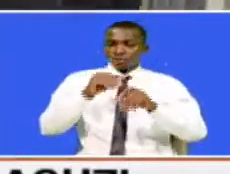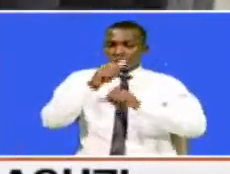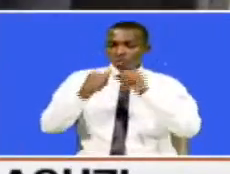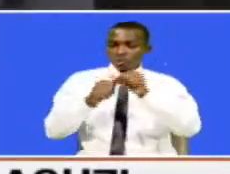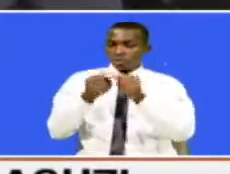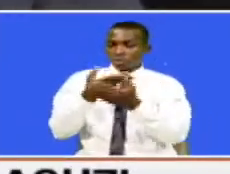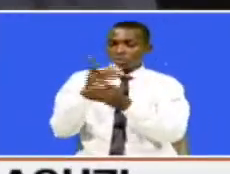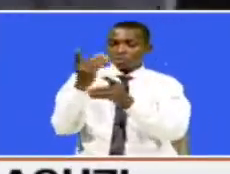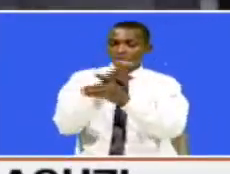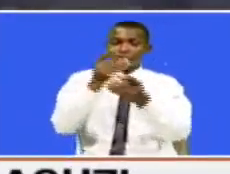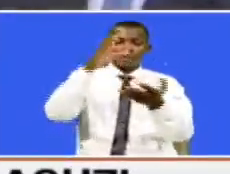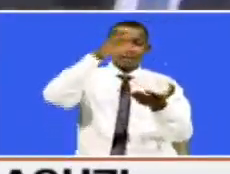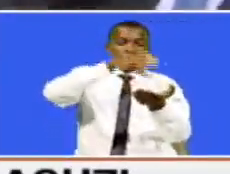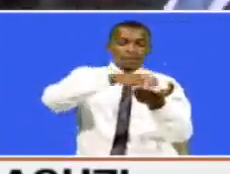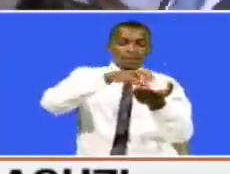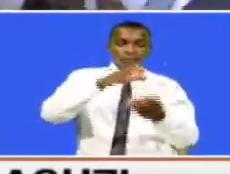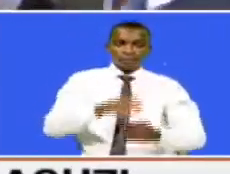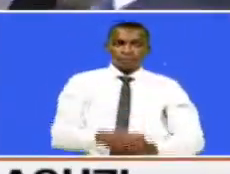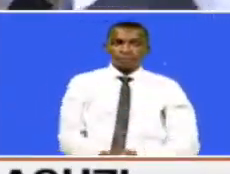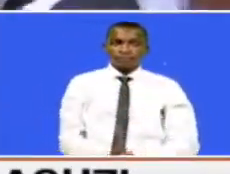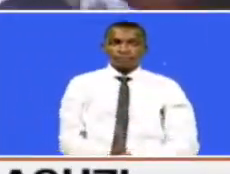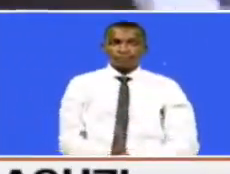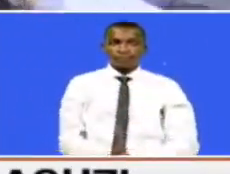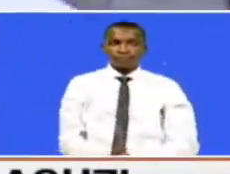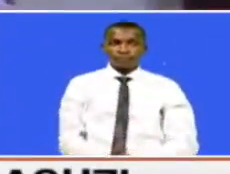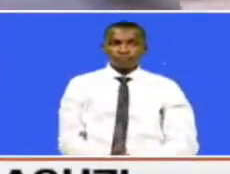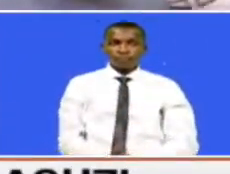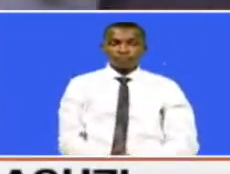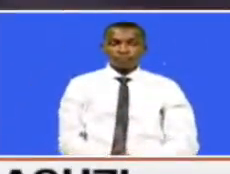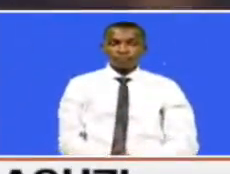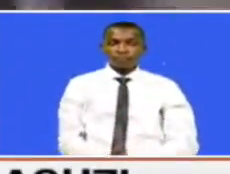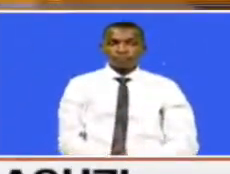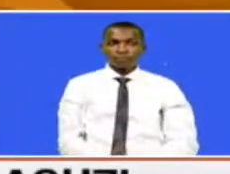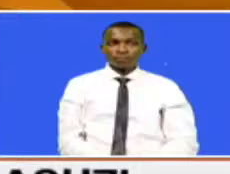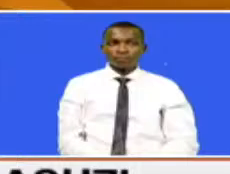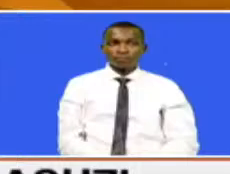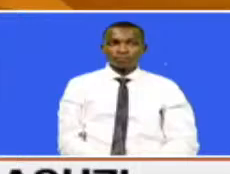likizo. Willy Lusige, KTN News, Nairobi.